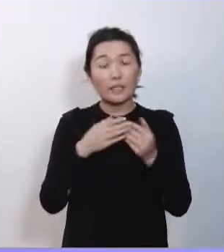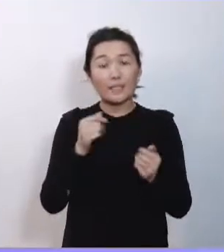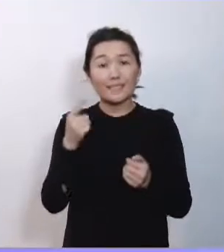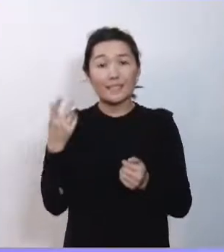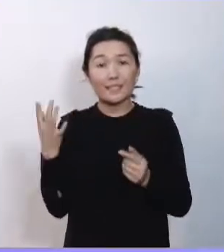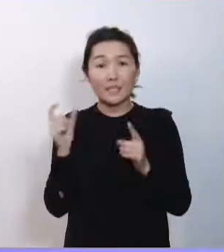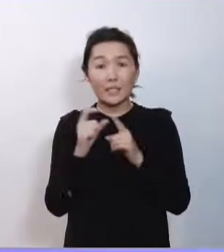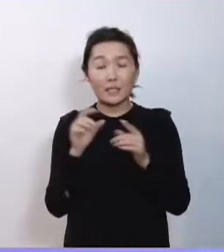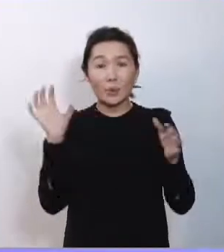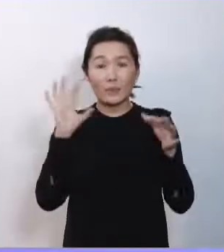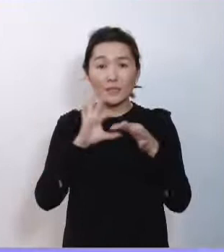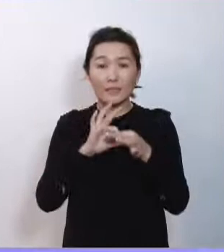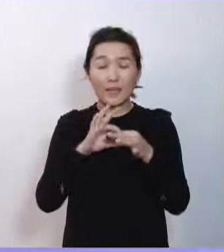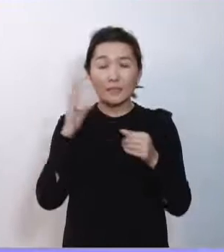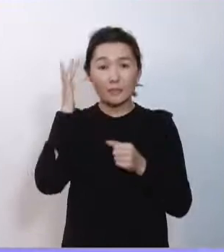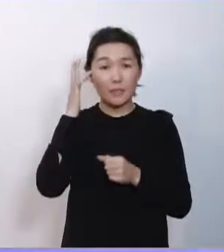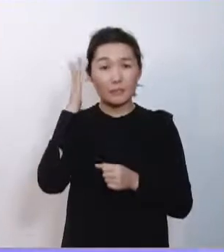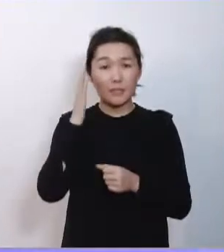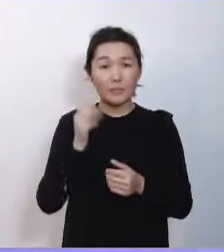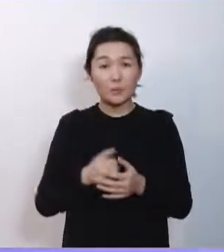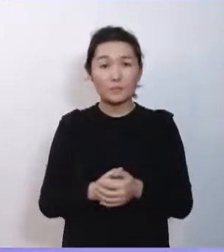слов, связанных по смыслу?